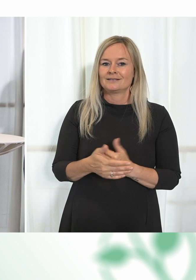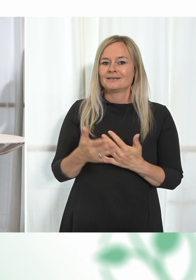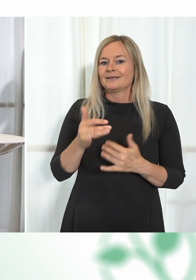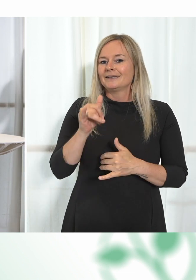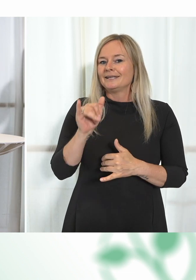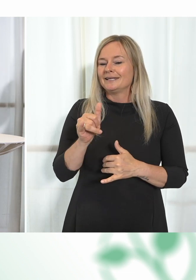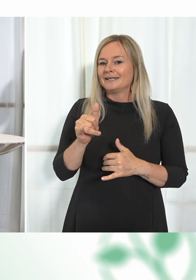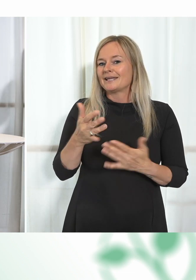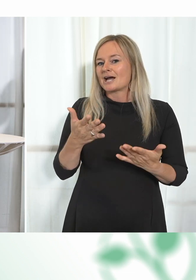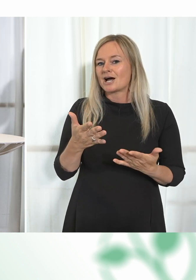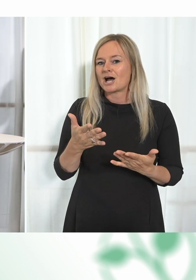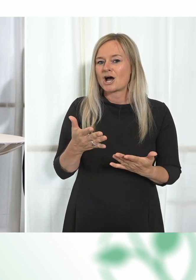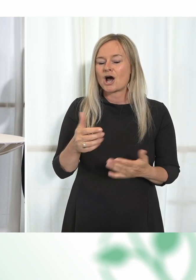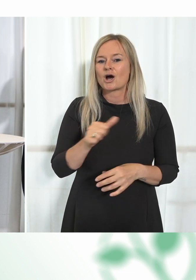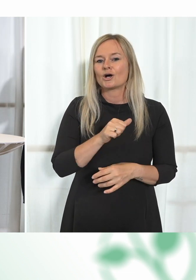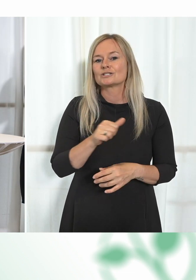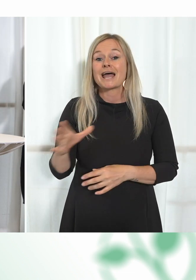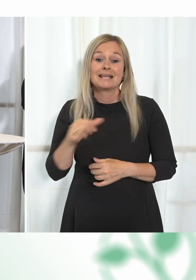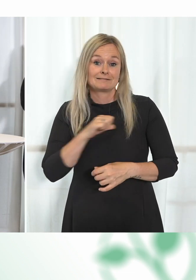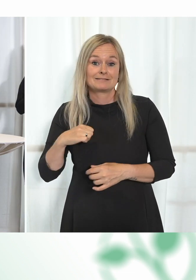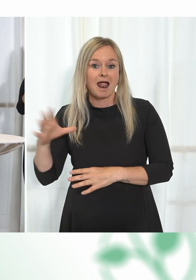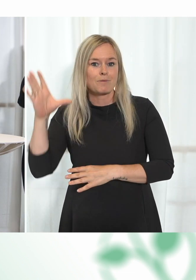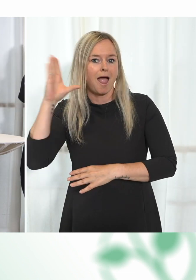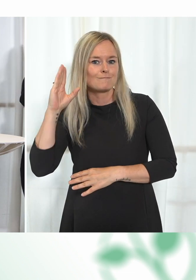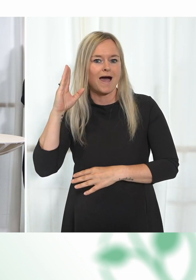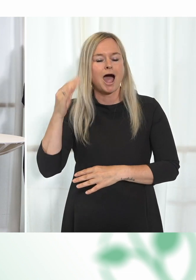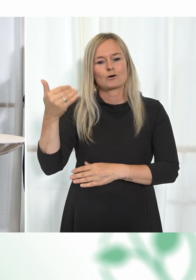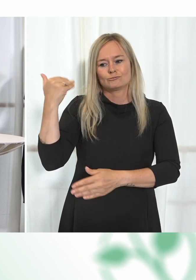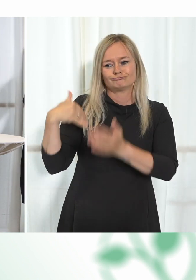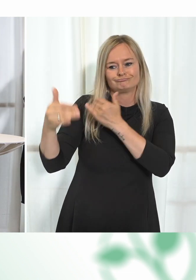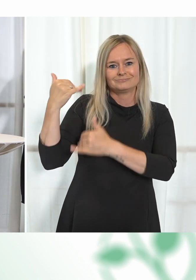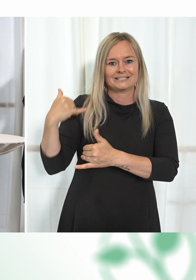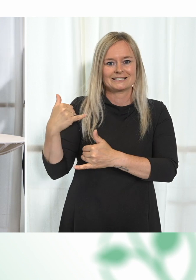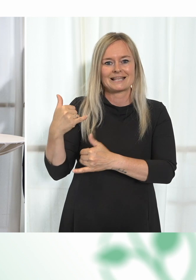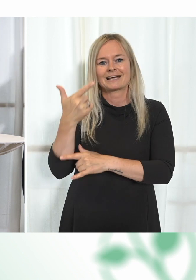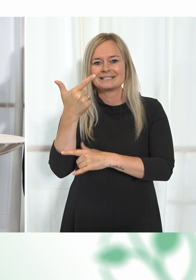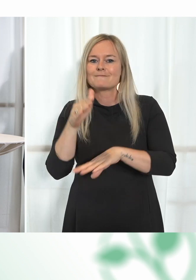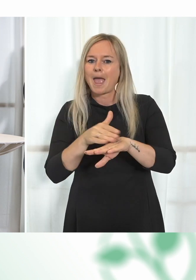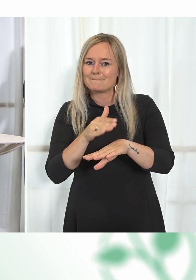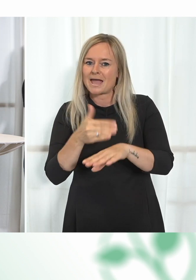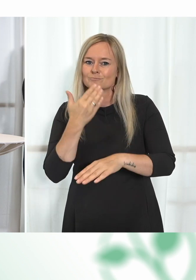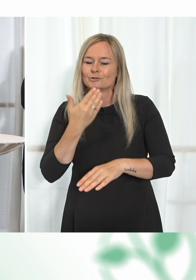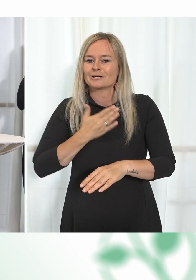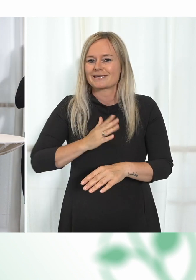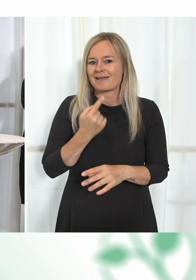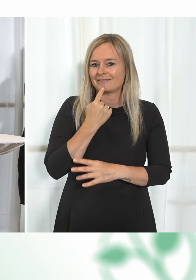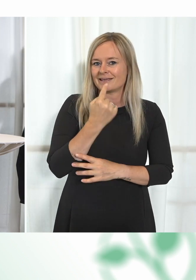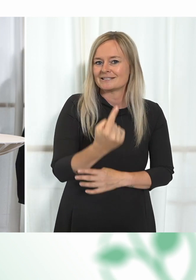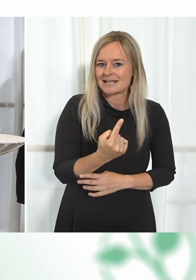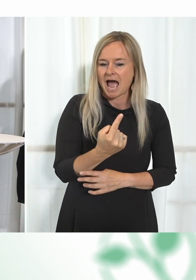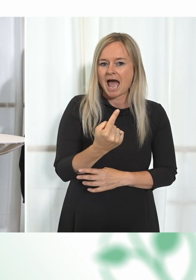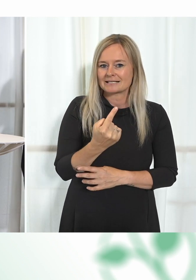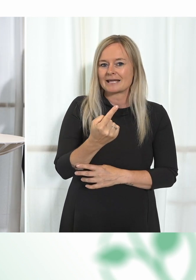Ja, aus der Erfahrung, die ich in den letzten Jahrzehnten machen konnte, möchte ich zwei Beispiele nennen. Auf der einen Seite noch einmal zu